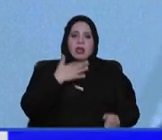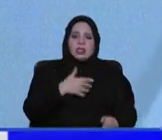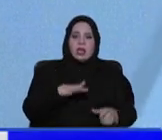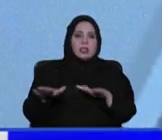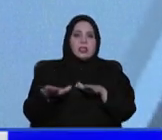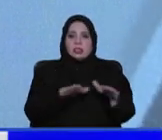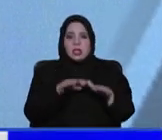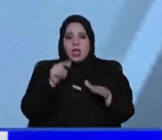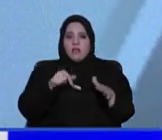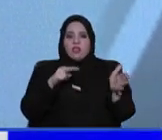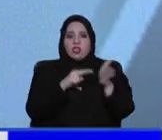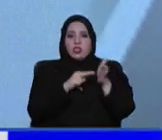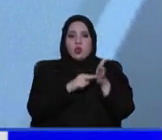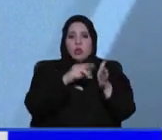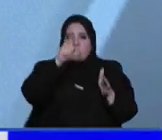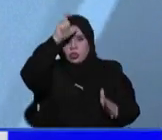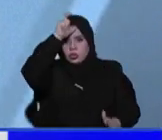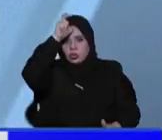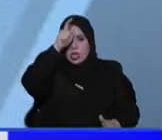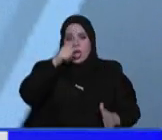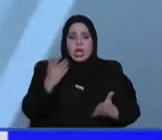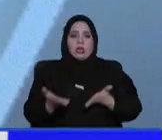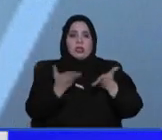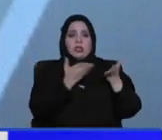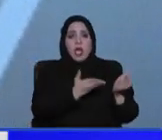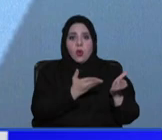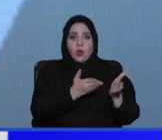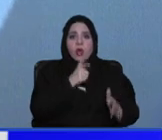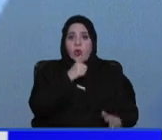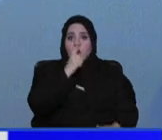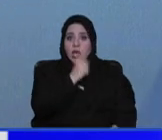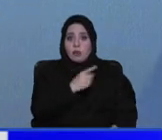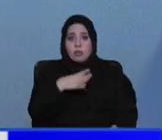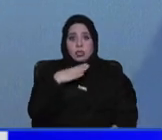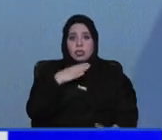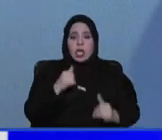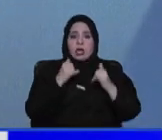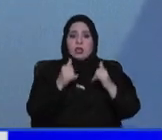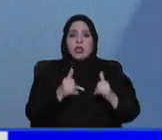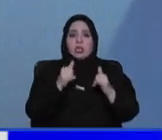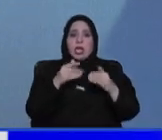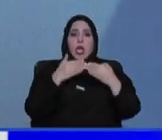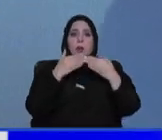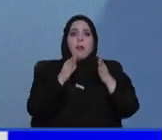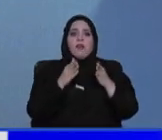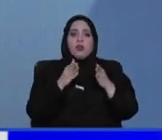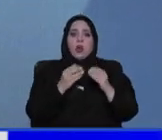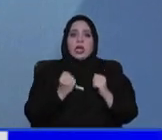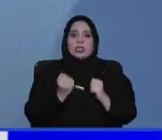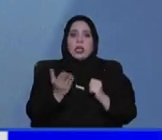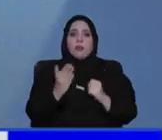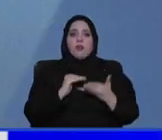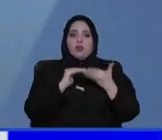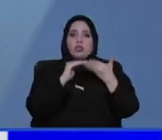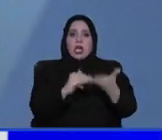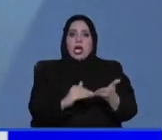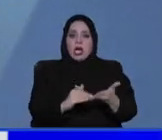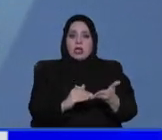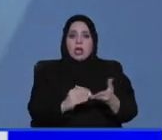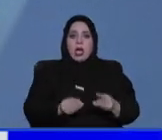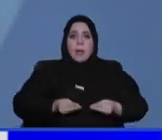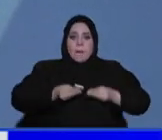عاجله لدعم ضحايا الزلزال في سوريا وتركيا ودعوه سمو الشيخ ناصر بن حمد بفتح باب التبرع